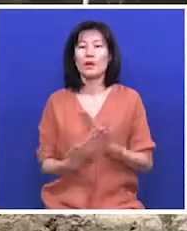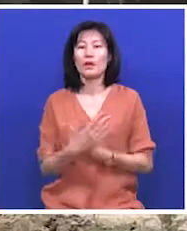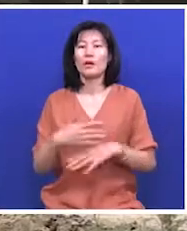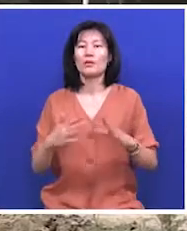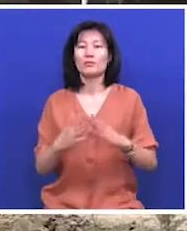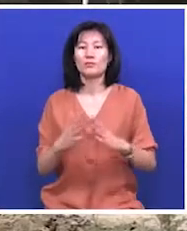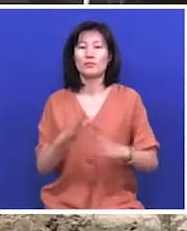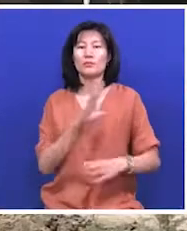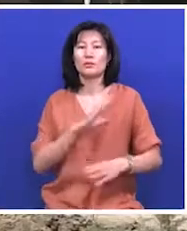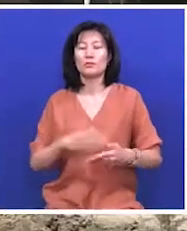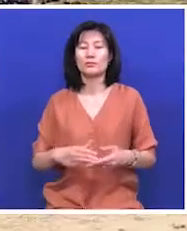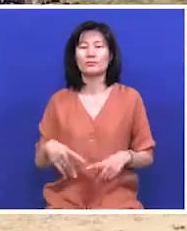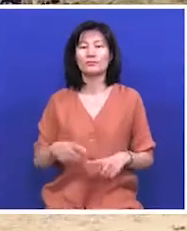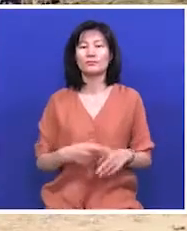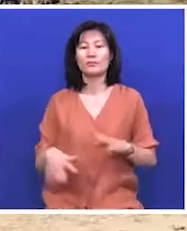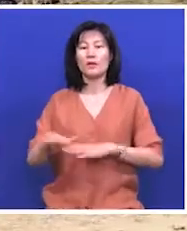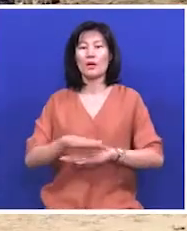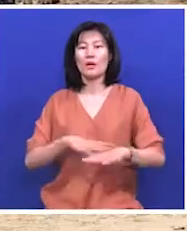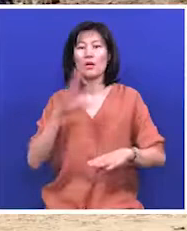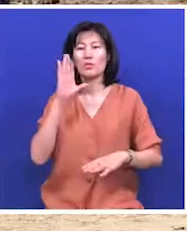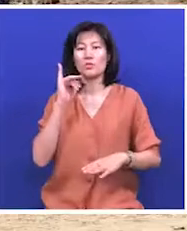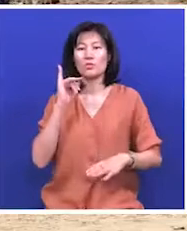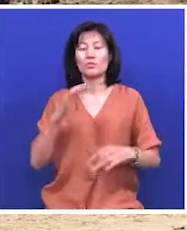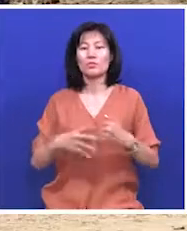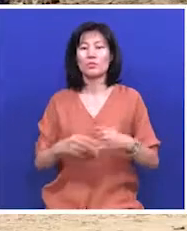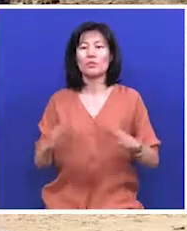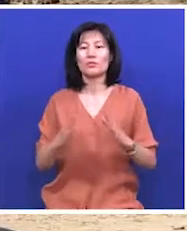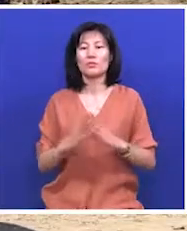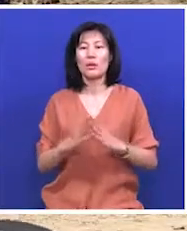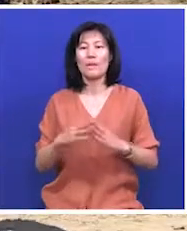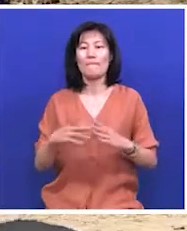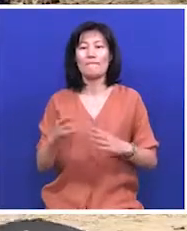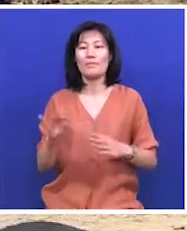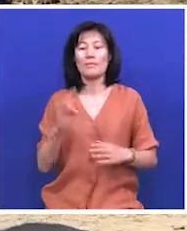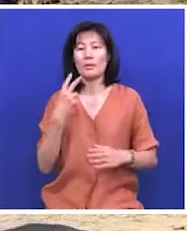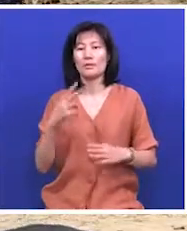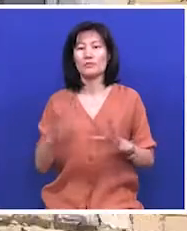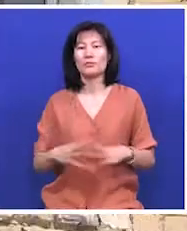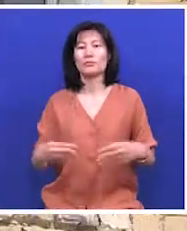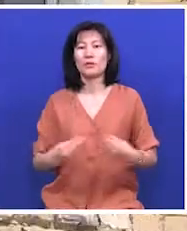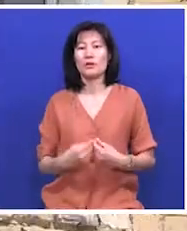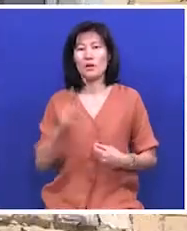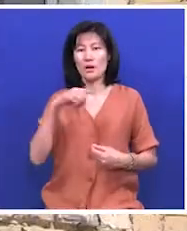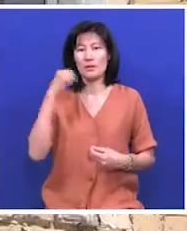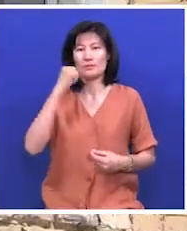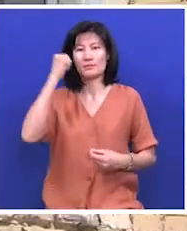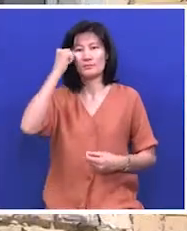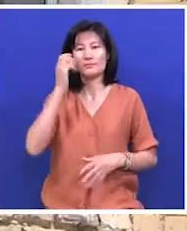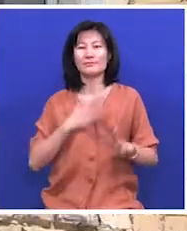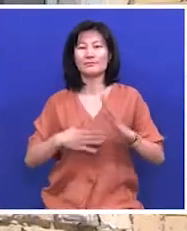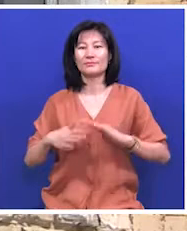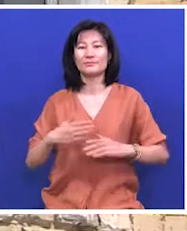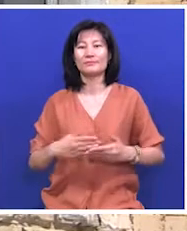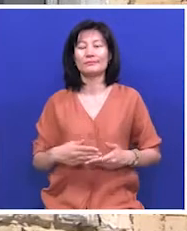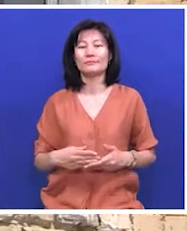енді жаңа баспанаға ие болады. Олардың барлығы су басқан ауылдардың тұрғыны. Баспана тауқыметін тартқан отбасылардың айтар